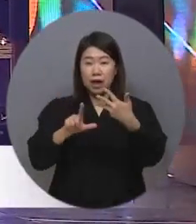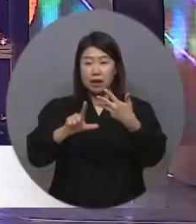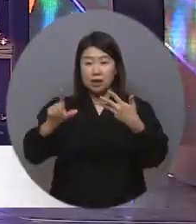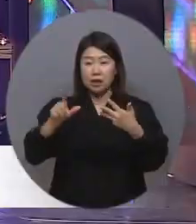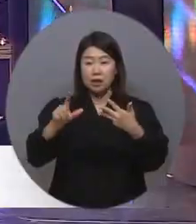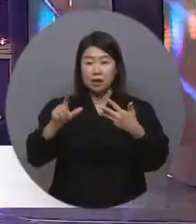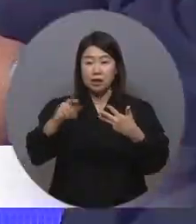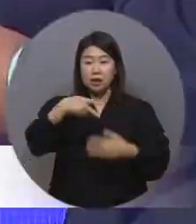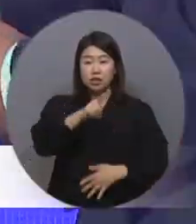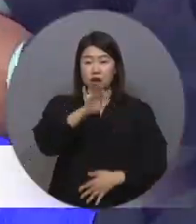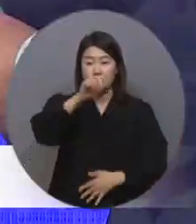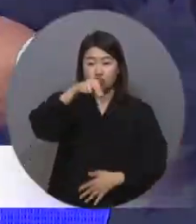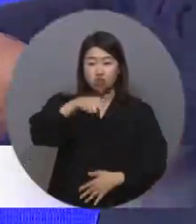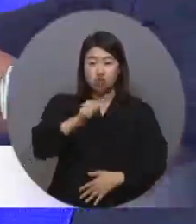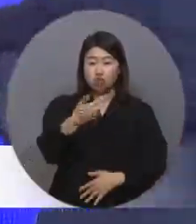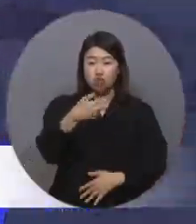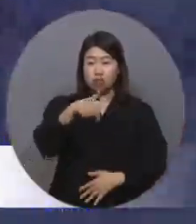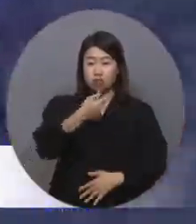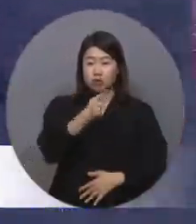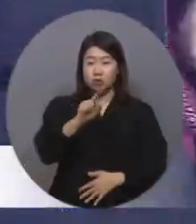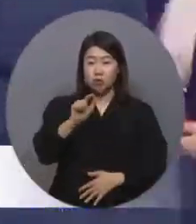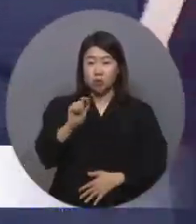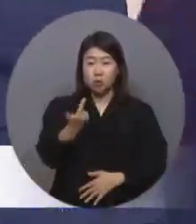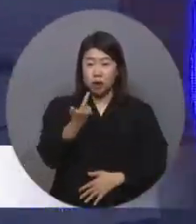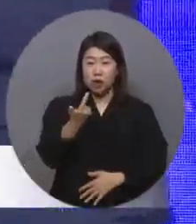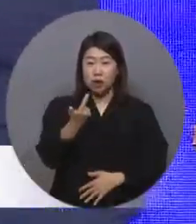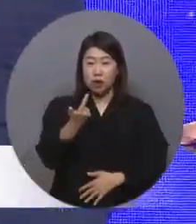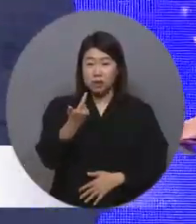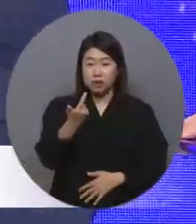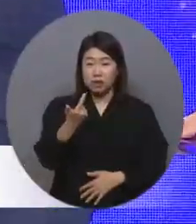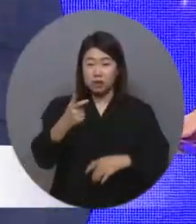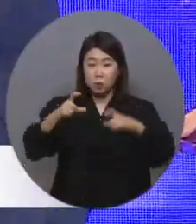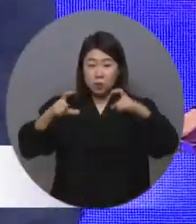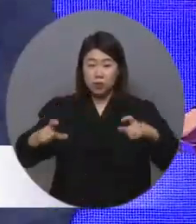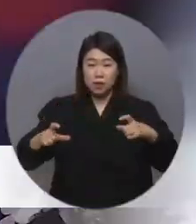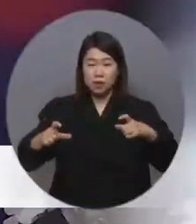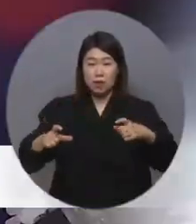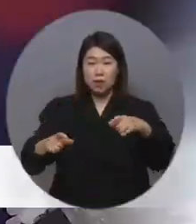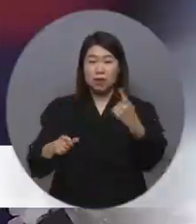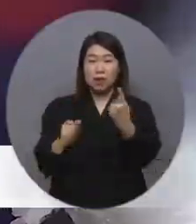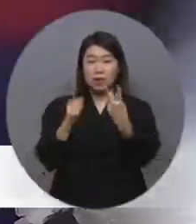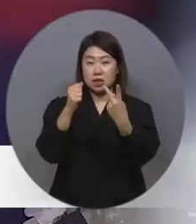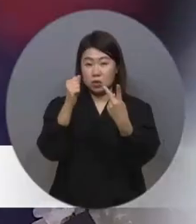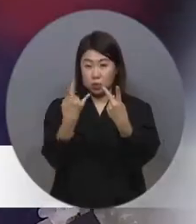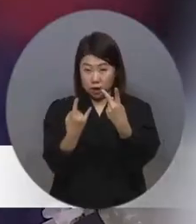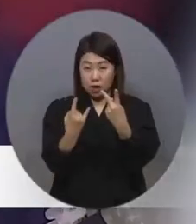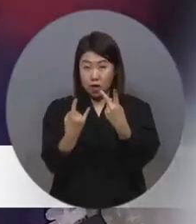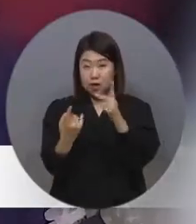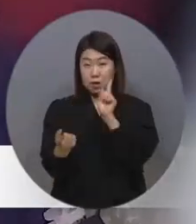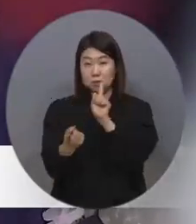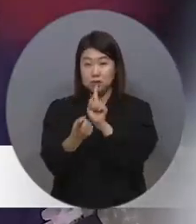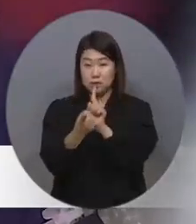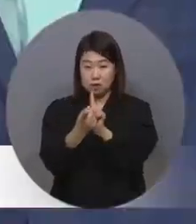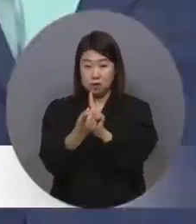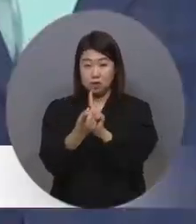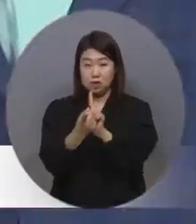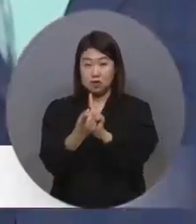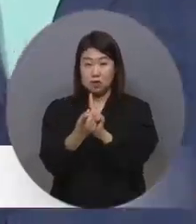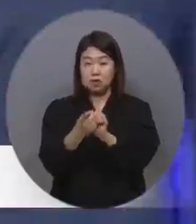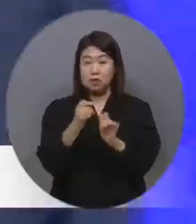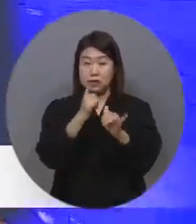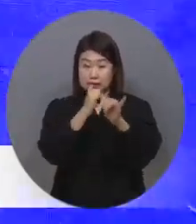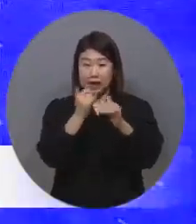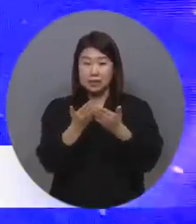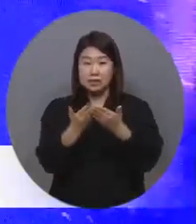컨벤션 웨딩홀에서 제2회 복지TV 가요대상 시상식이 열렸습니다. 2회째를 맞은 올해 시상식에는